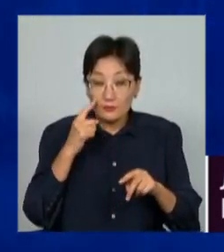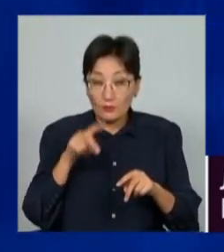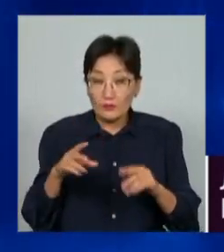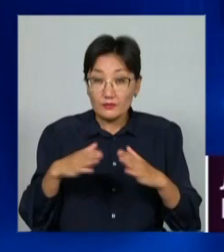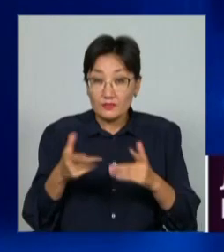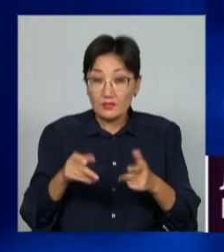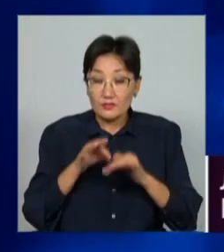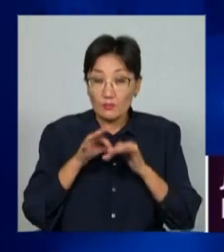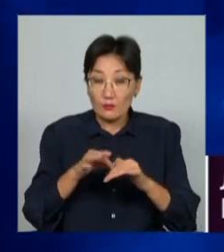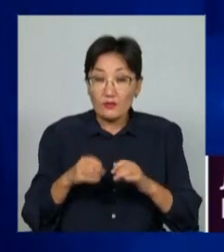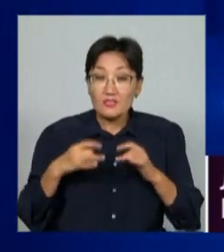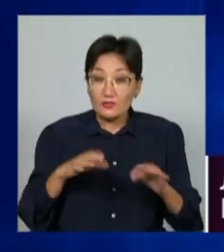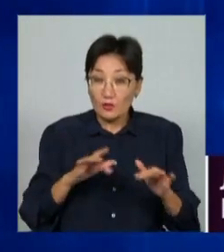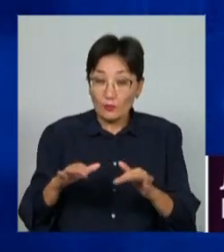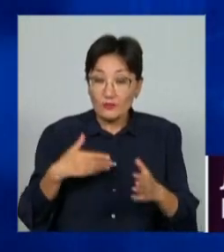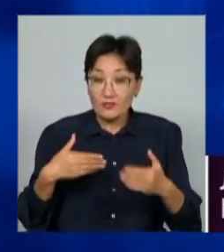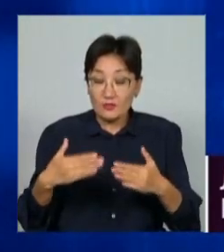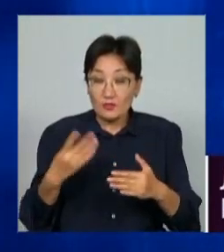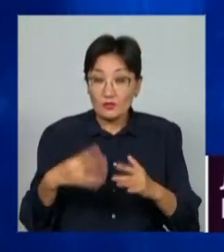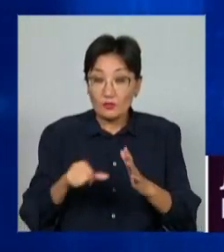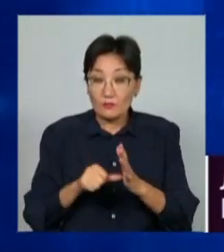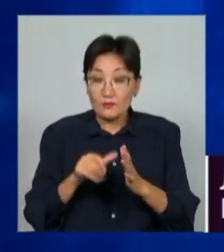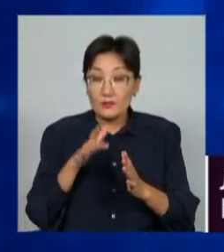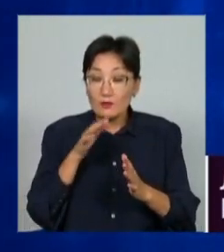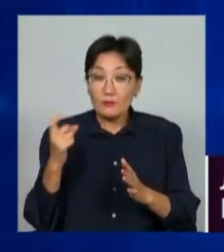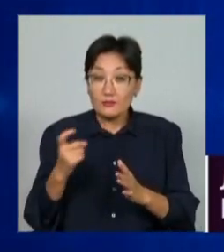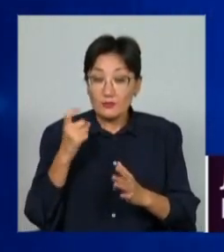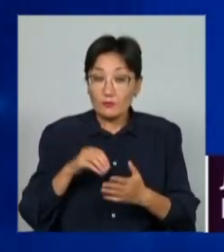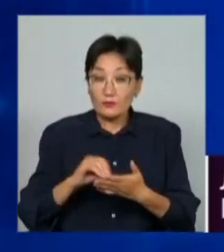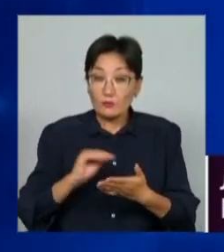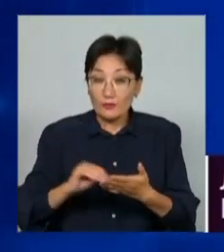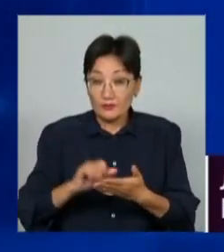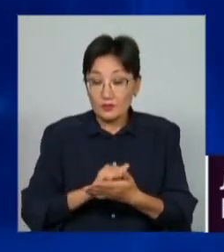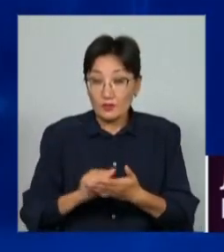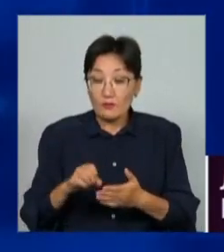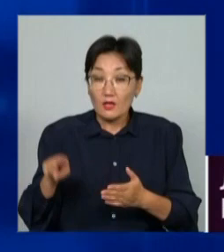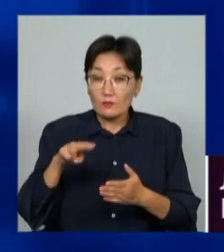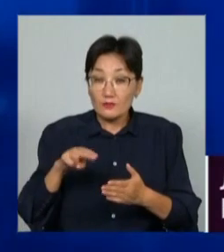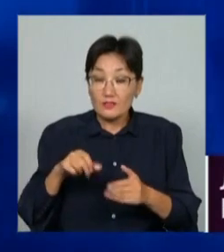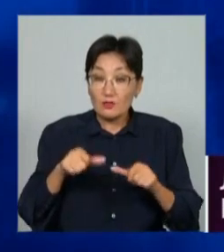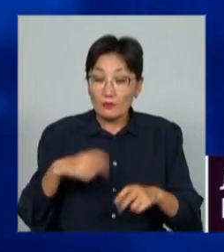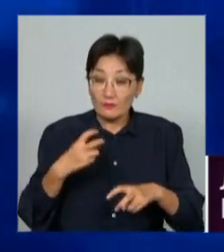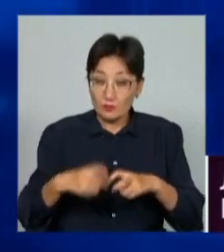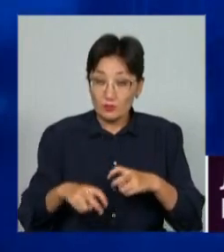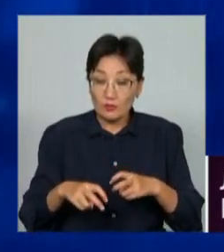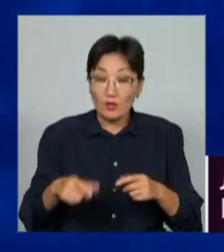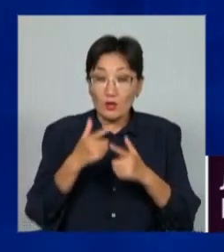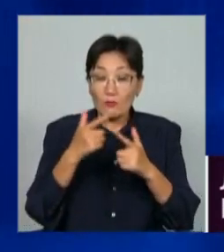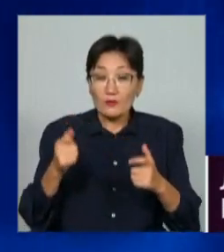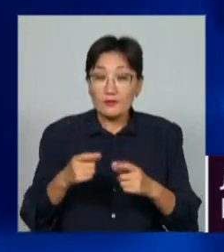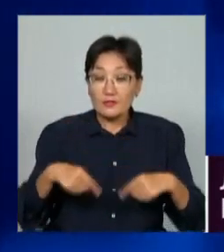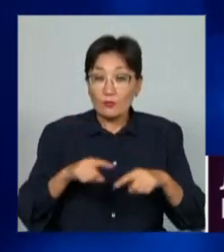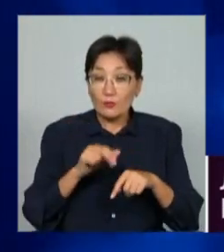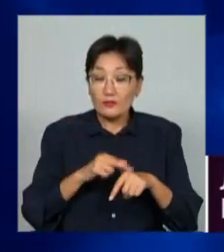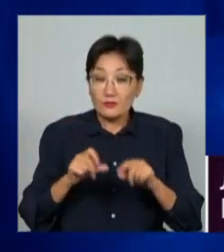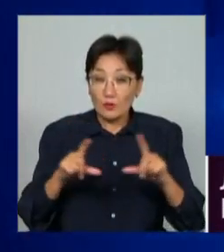где проводился худалах. В отношении 46-летней хозяйки составлен протокол об административном правонарушении. Как сообщается в отделе